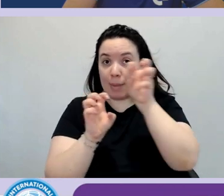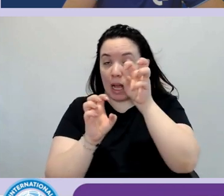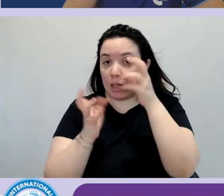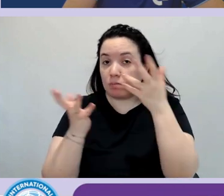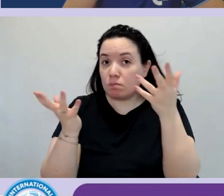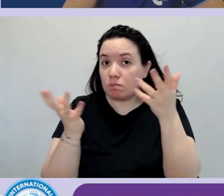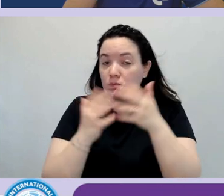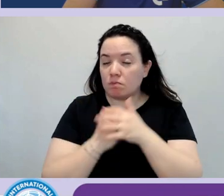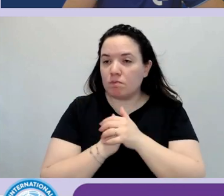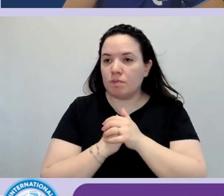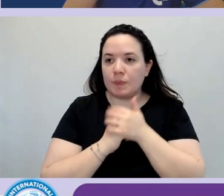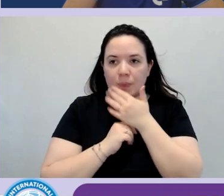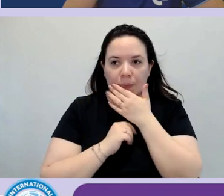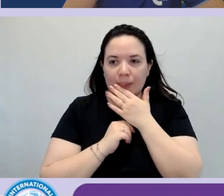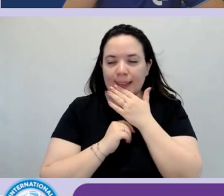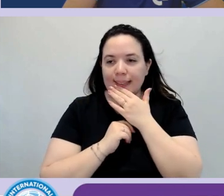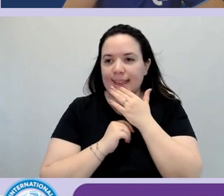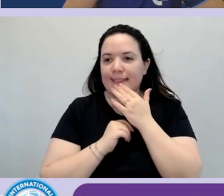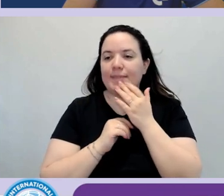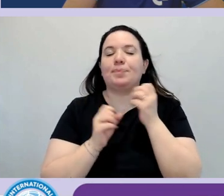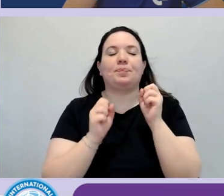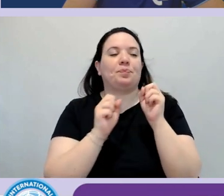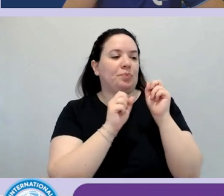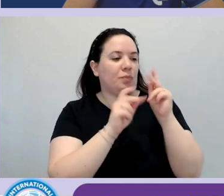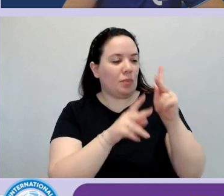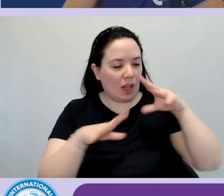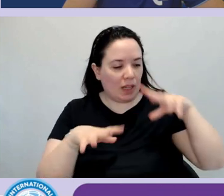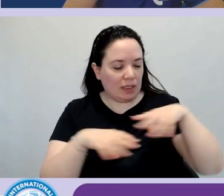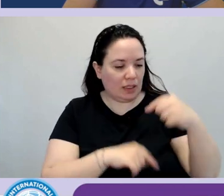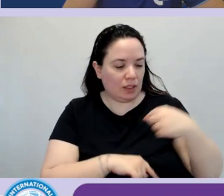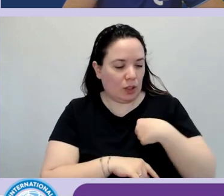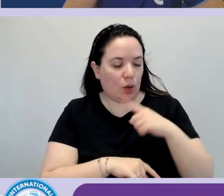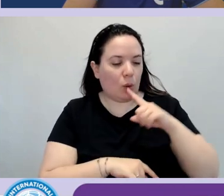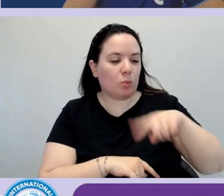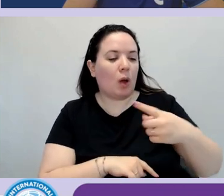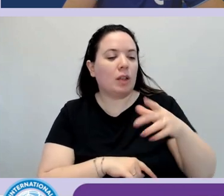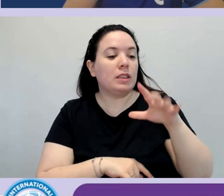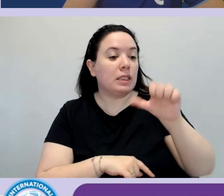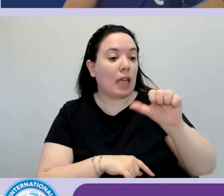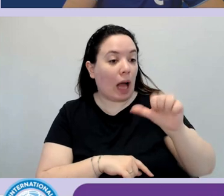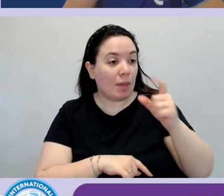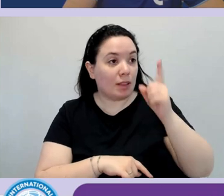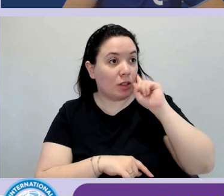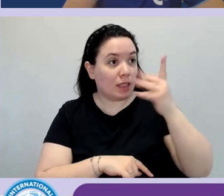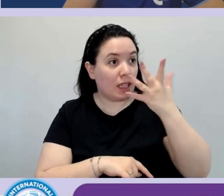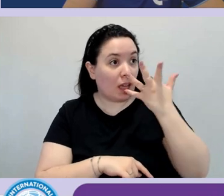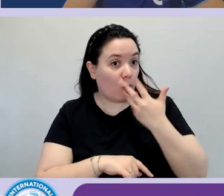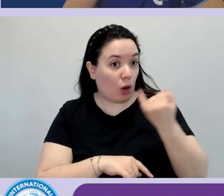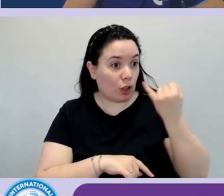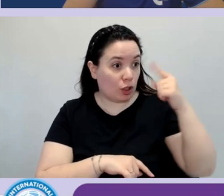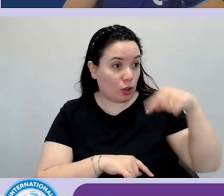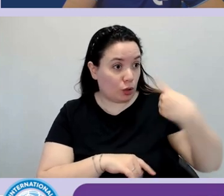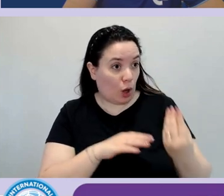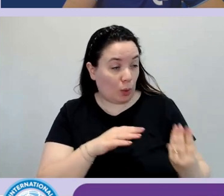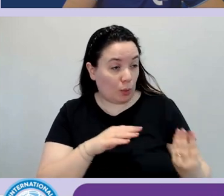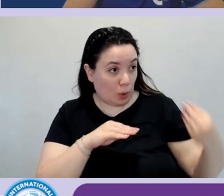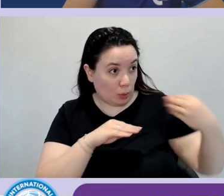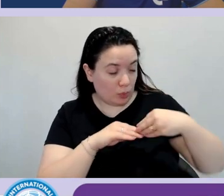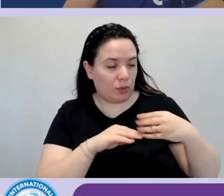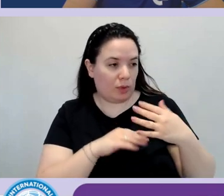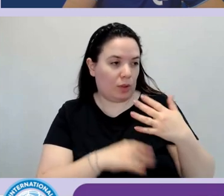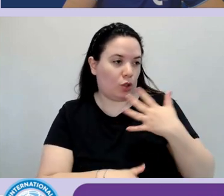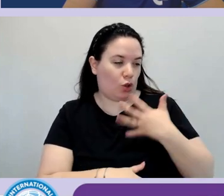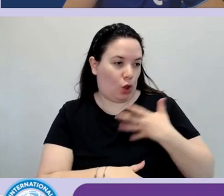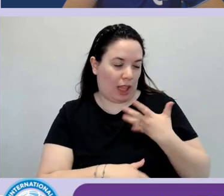Sauro Allora inizio inizio io Poi magari saburo se se puoi completare mi fa